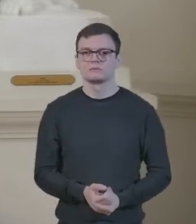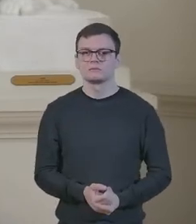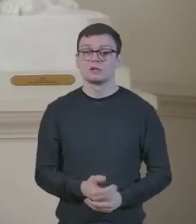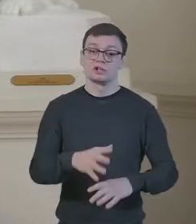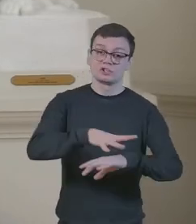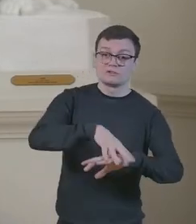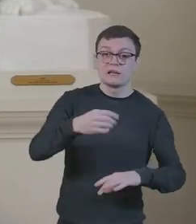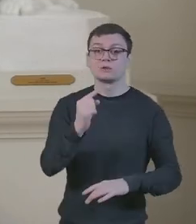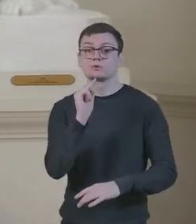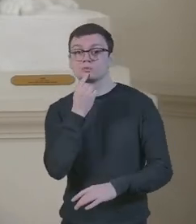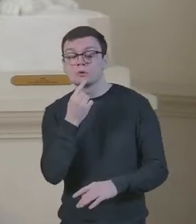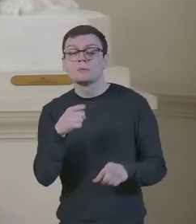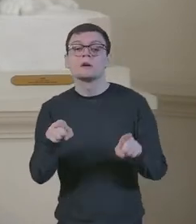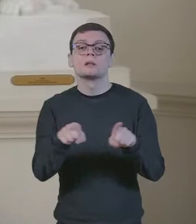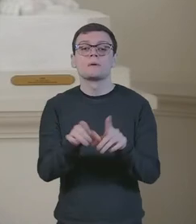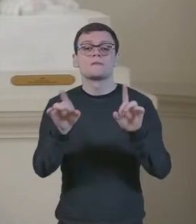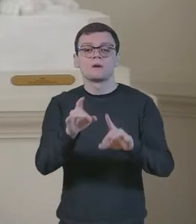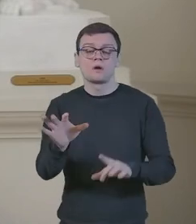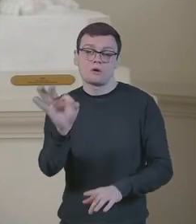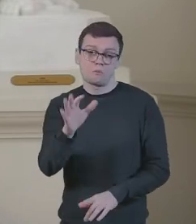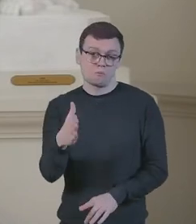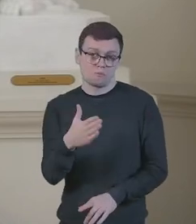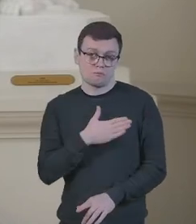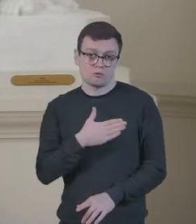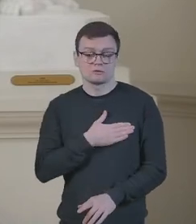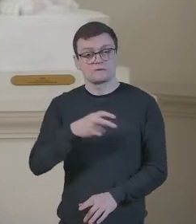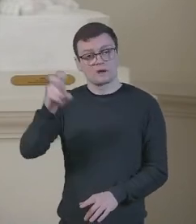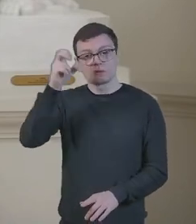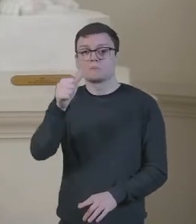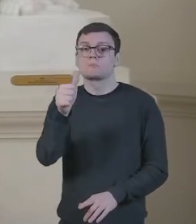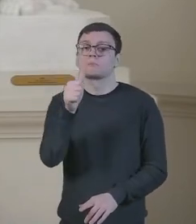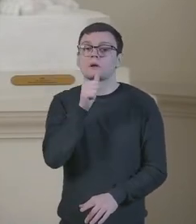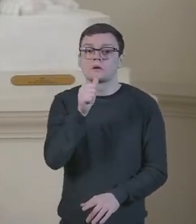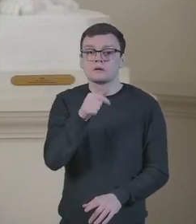Suomiją, bet kalbant ir apie mūsų regiono šalis, pavyzdžiui,